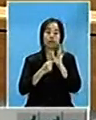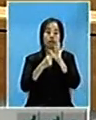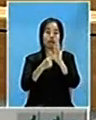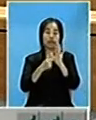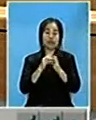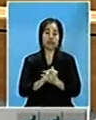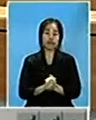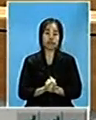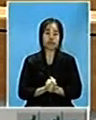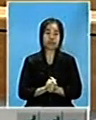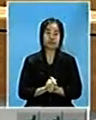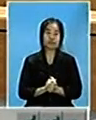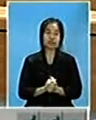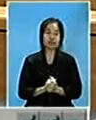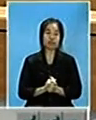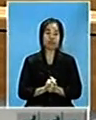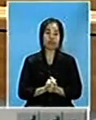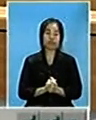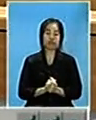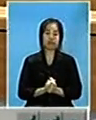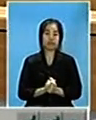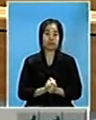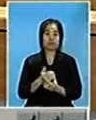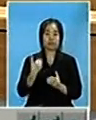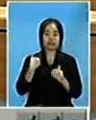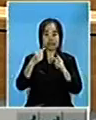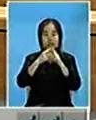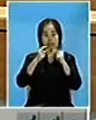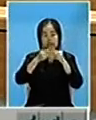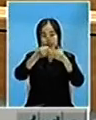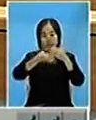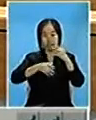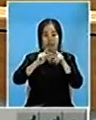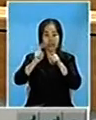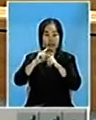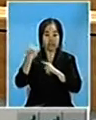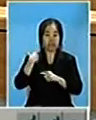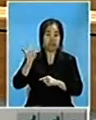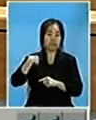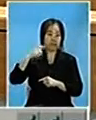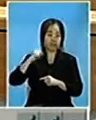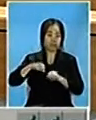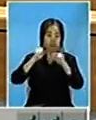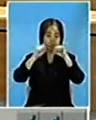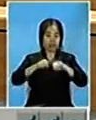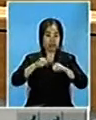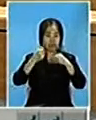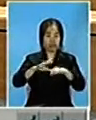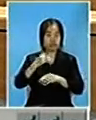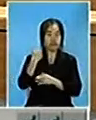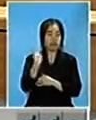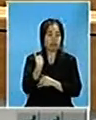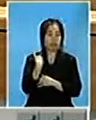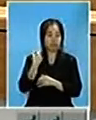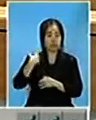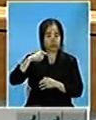ณีอย่างที่หลายเรื่องที่ศาลตัดสินไปอาจจะไม่ใช่ศาล